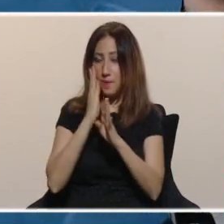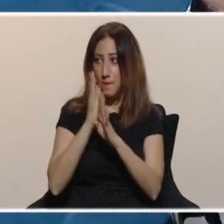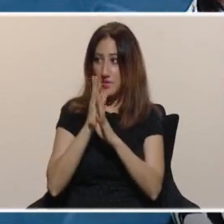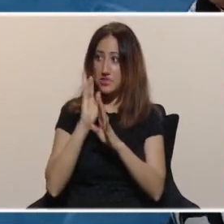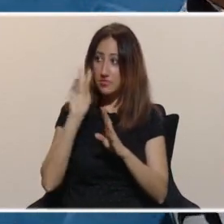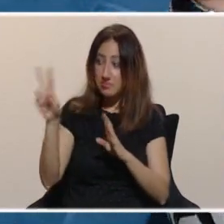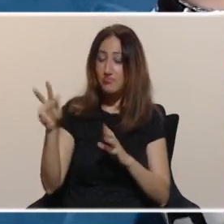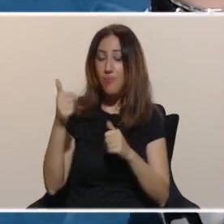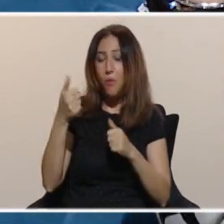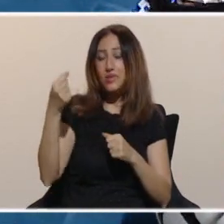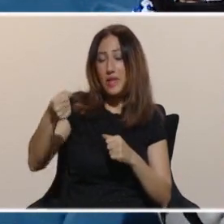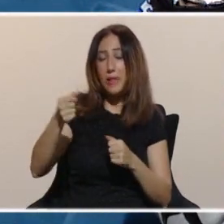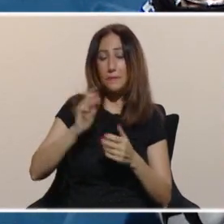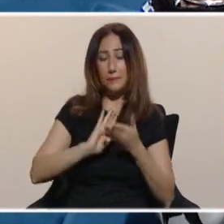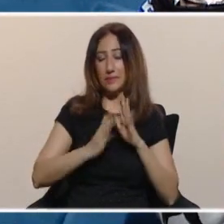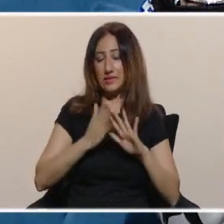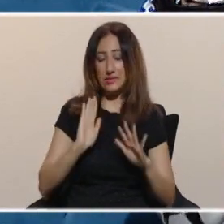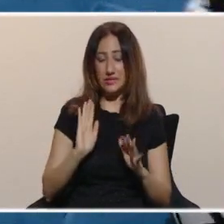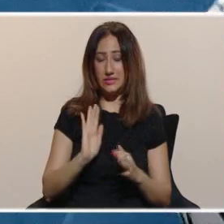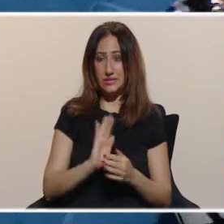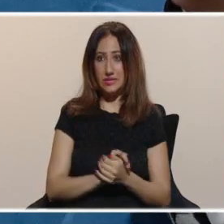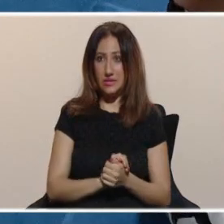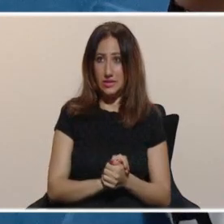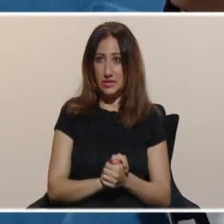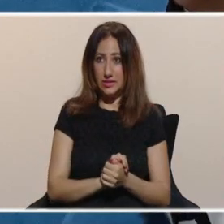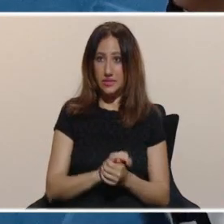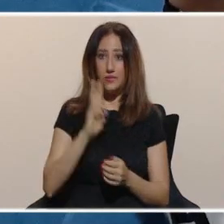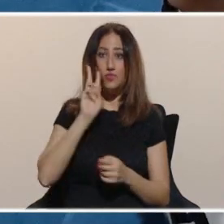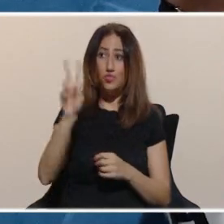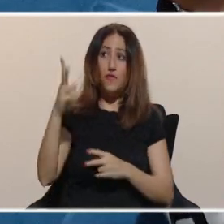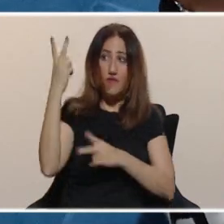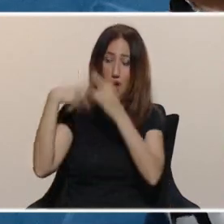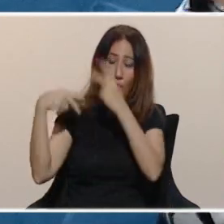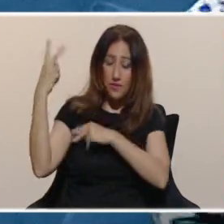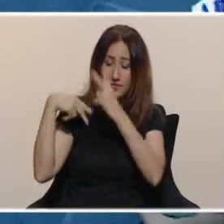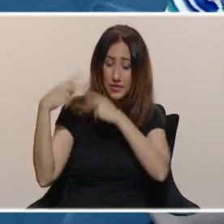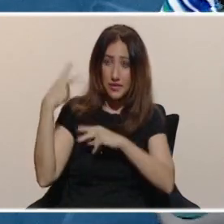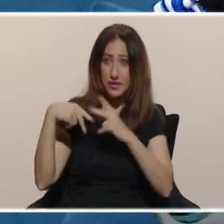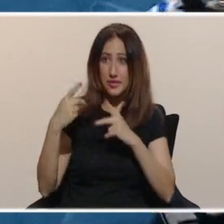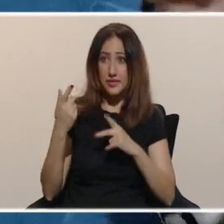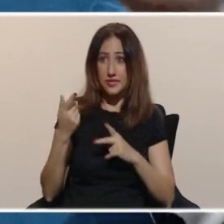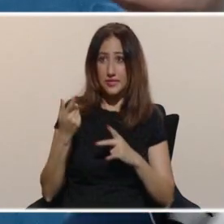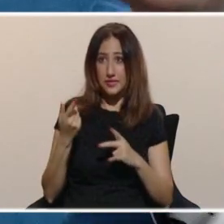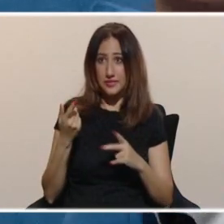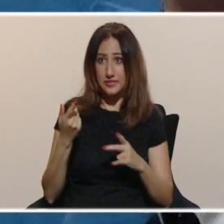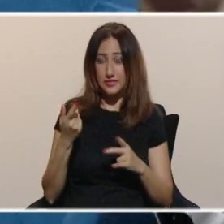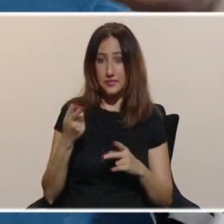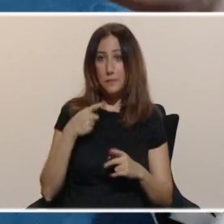دايما في كده يعني، اشوفها في الكوافير مثلا كان بيبقى في برود في التعامل.